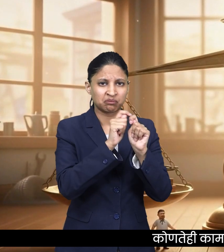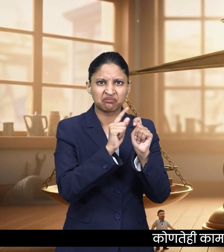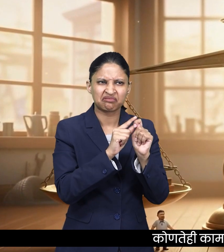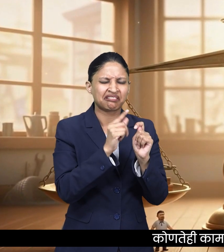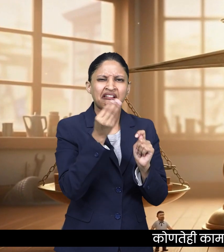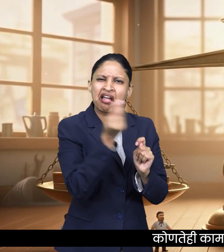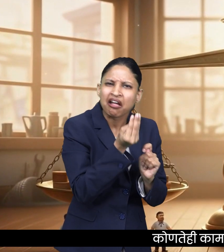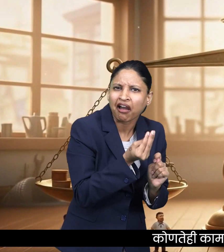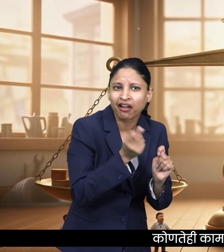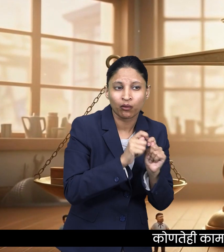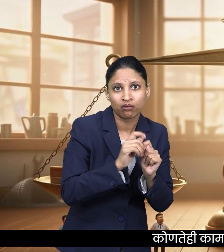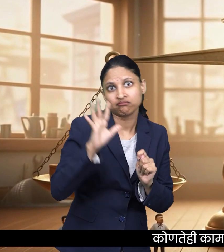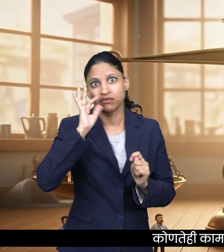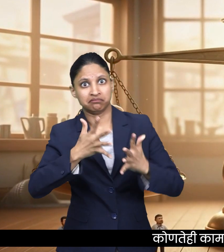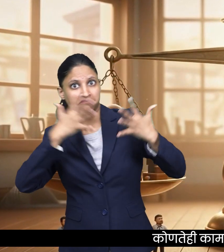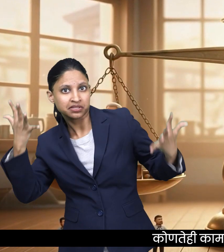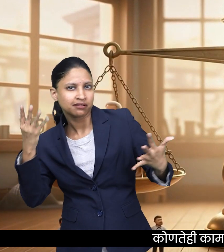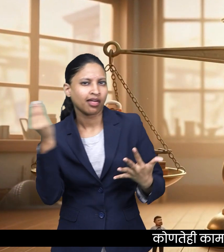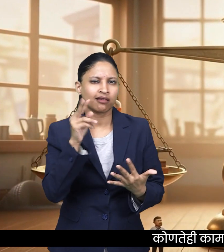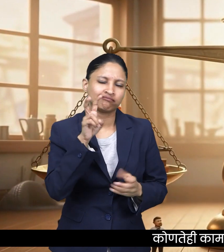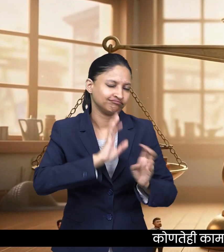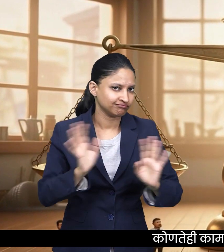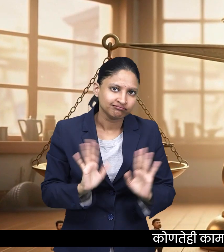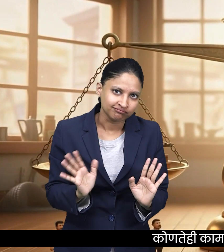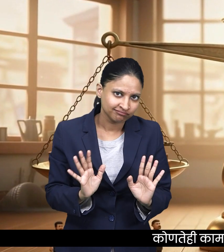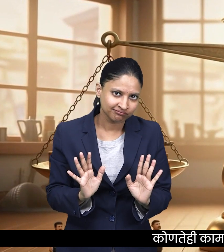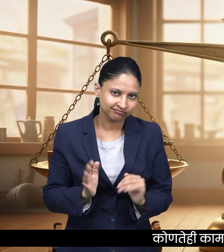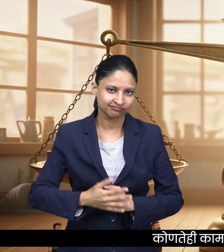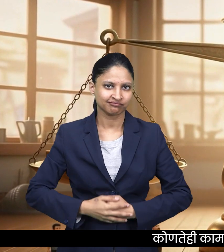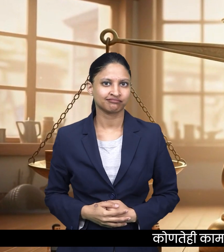कोणतेही काम मोठे किंवा लहान नसते,